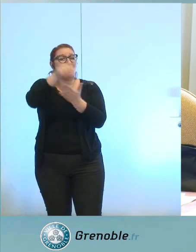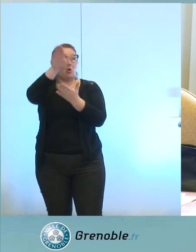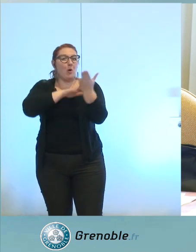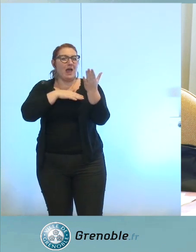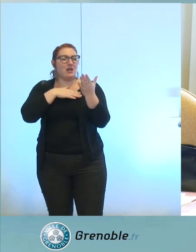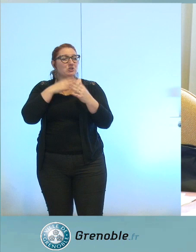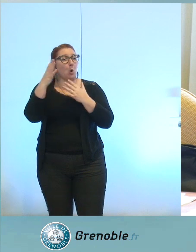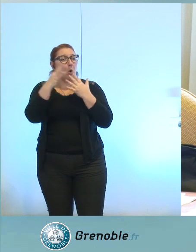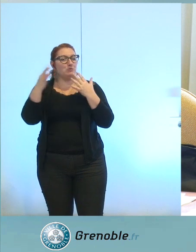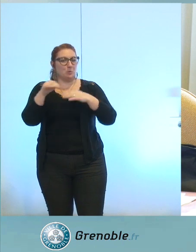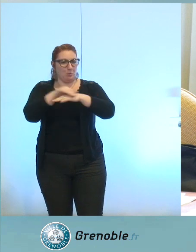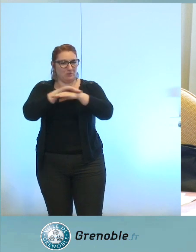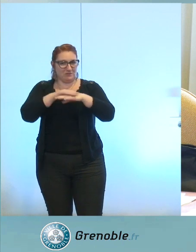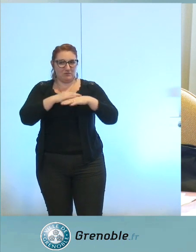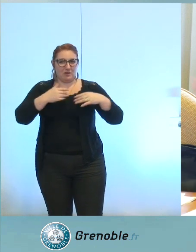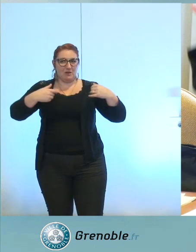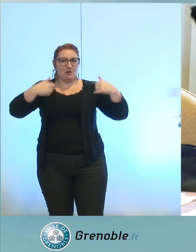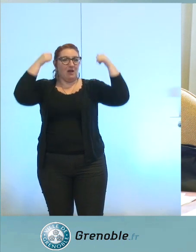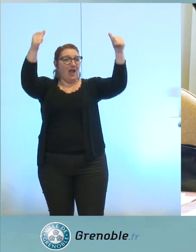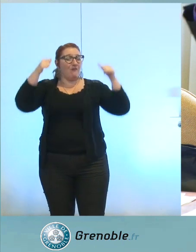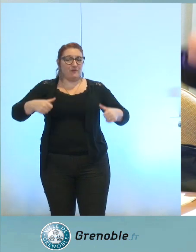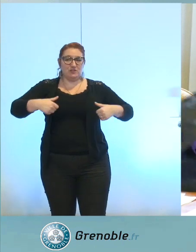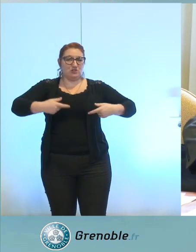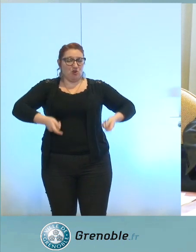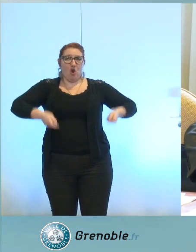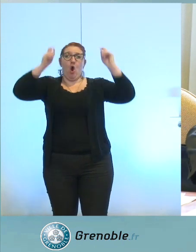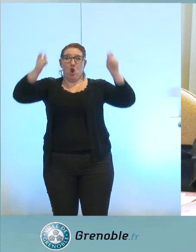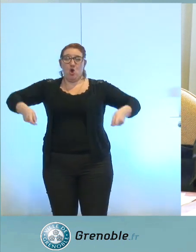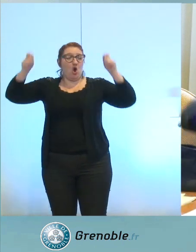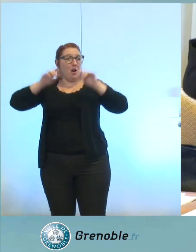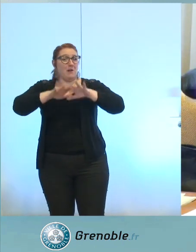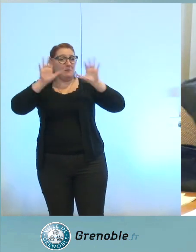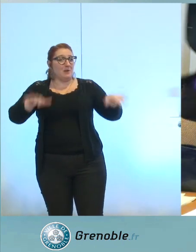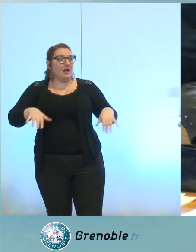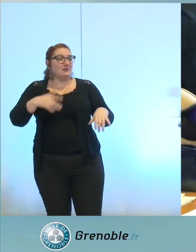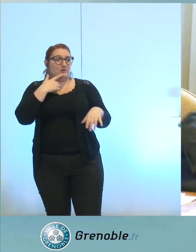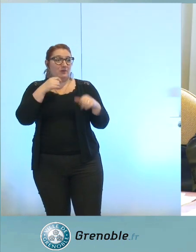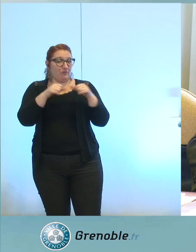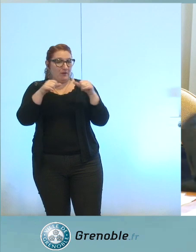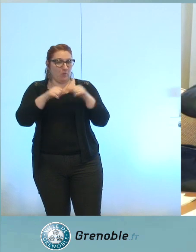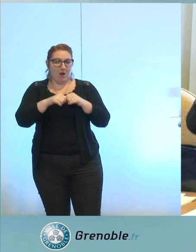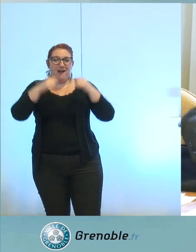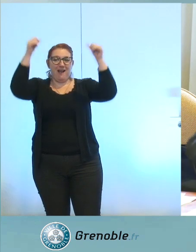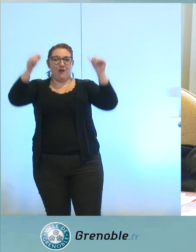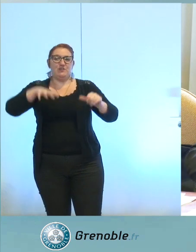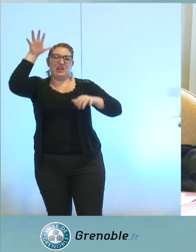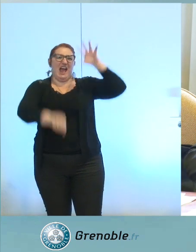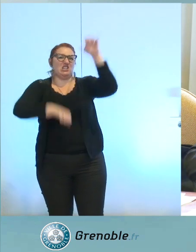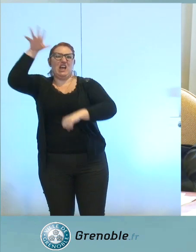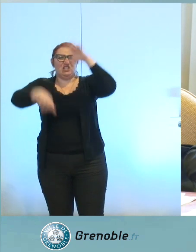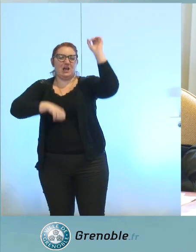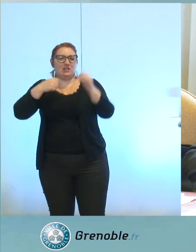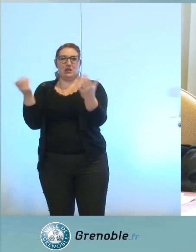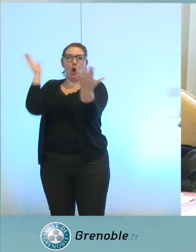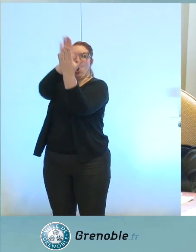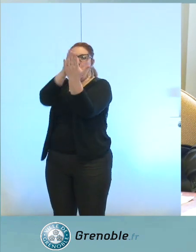méthode elle est toujours la même les colleurs d'affiches ils arrache toutes les affiches qu'ils peuvent et ils en recollent d'autres et